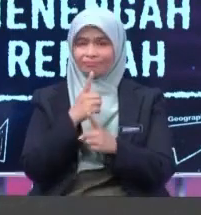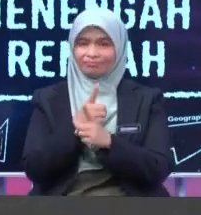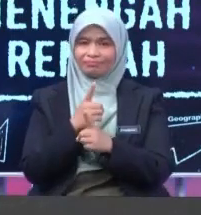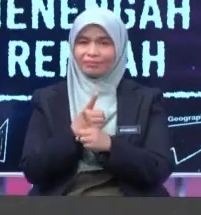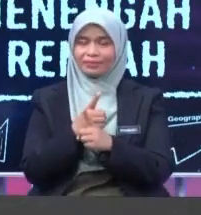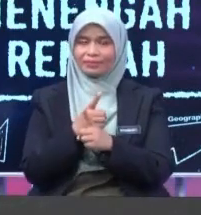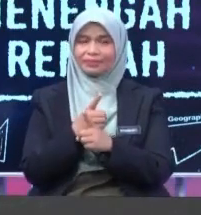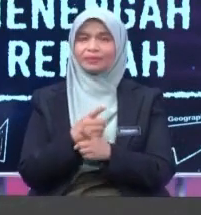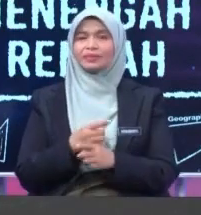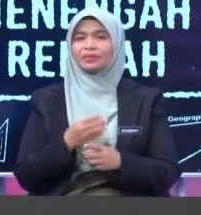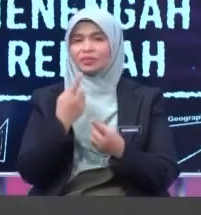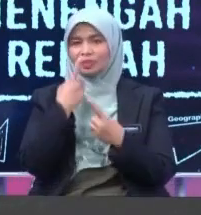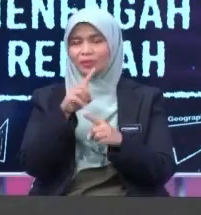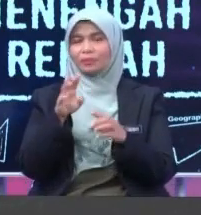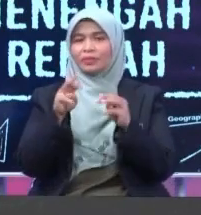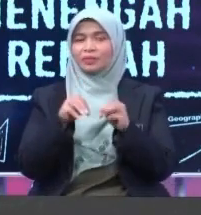adalah hari...